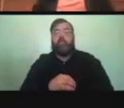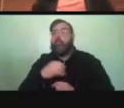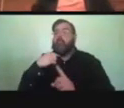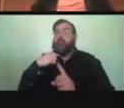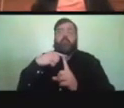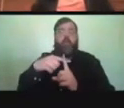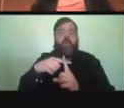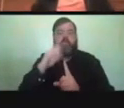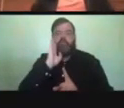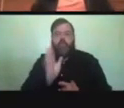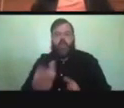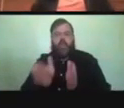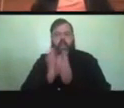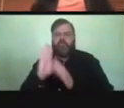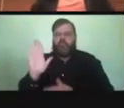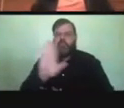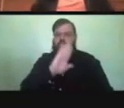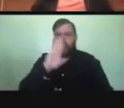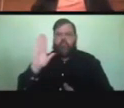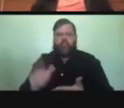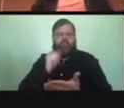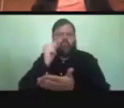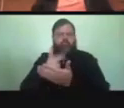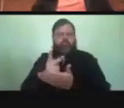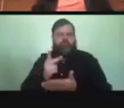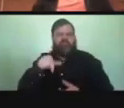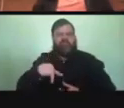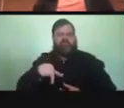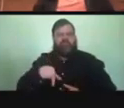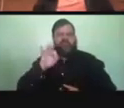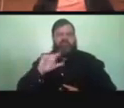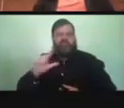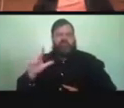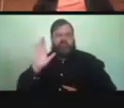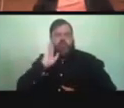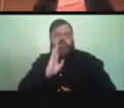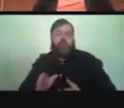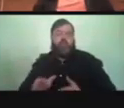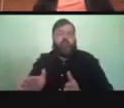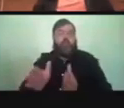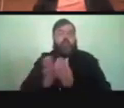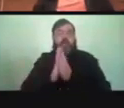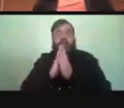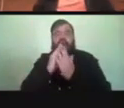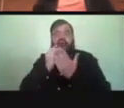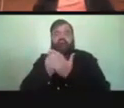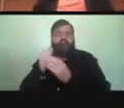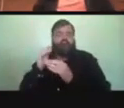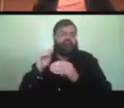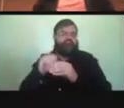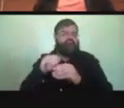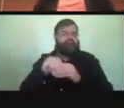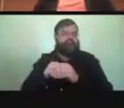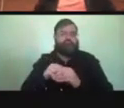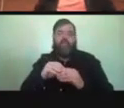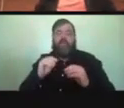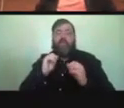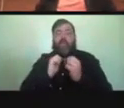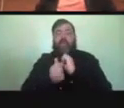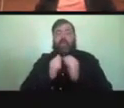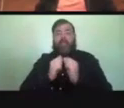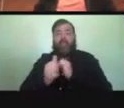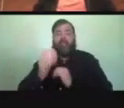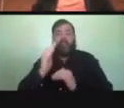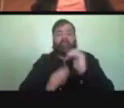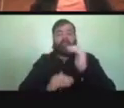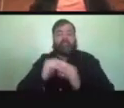yetu kuhusiana na majumba kama haya, lakini tumeweza kupiga hatua kwa kweli. Tumeweza kupata